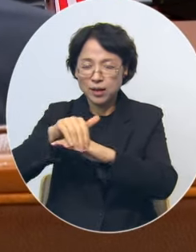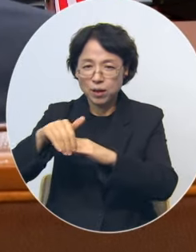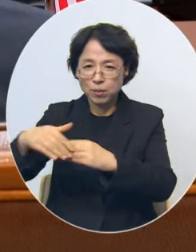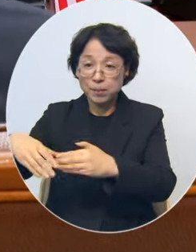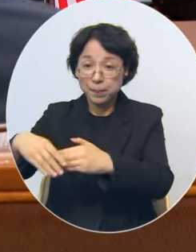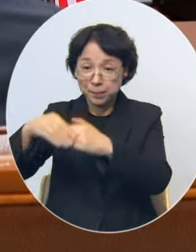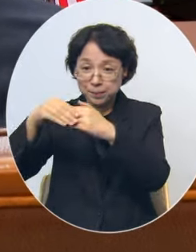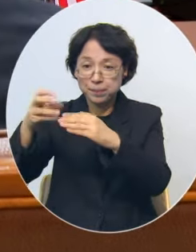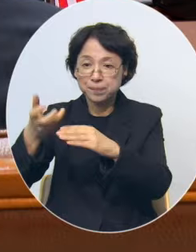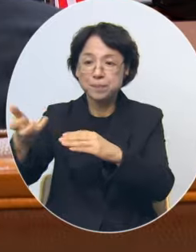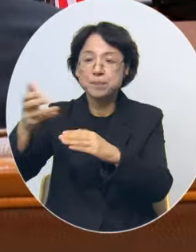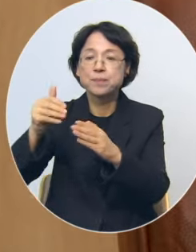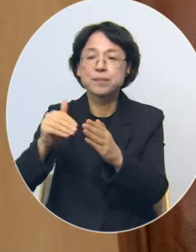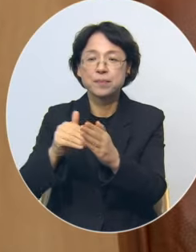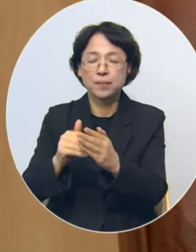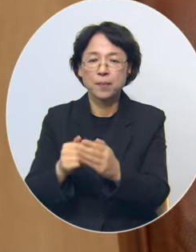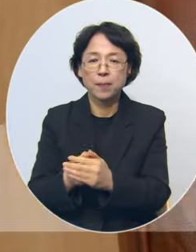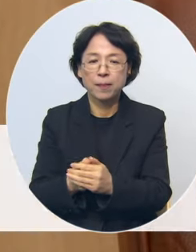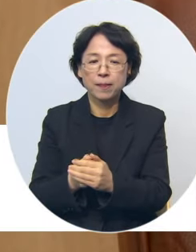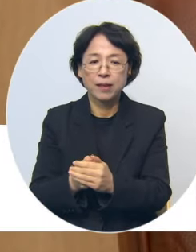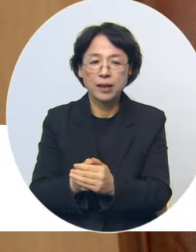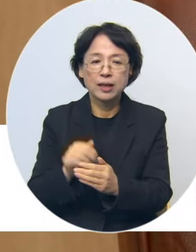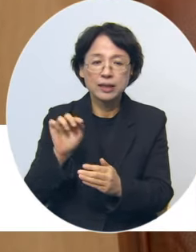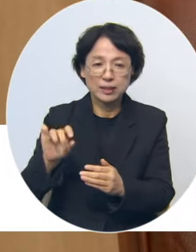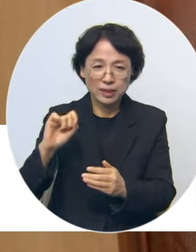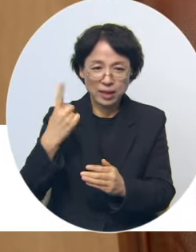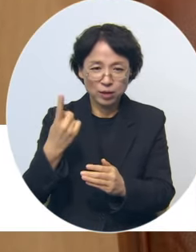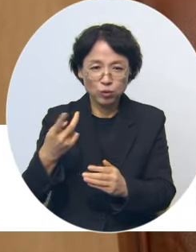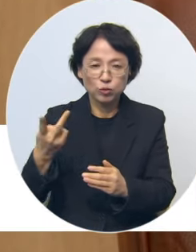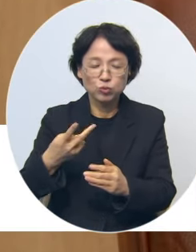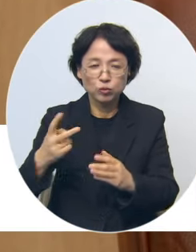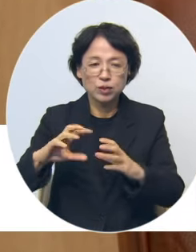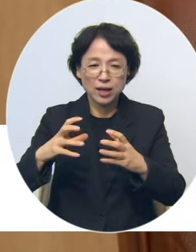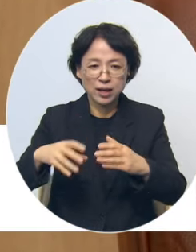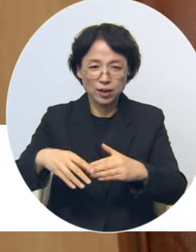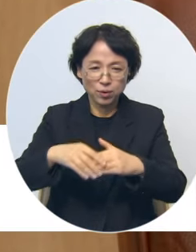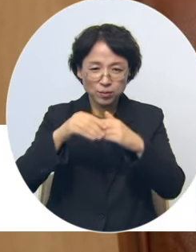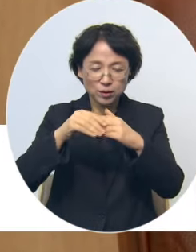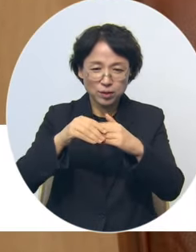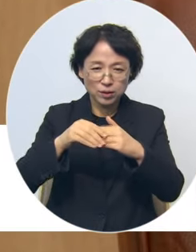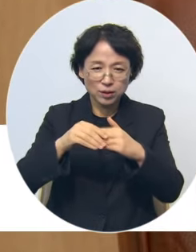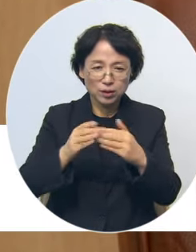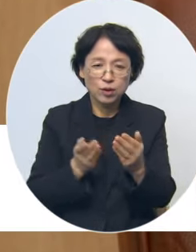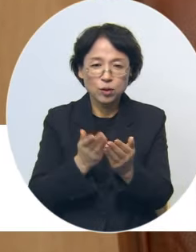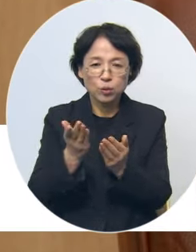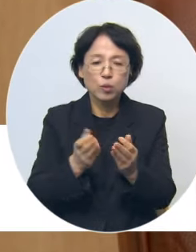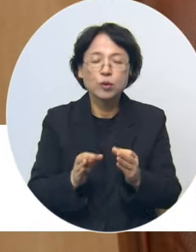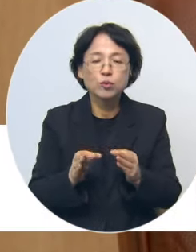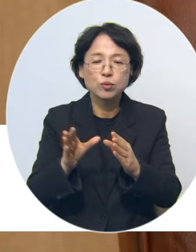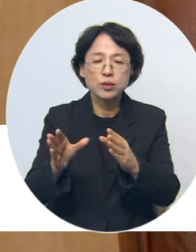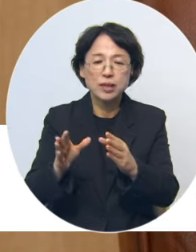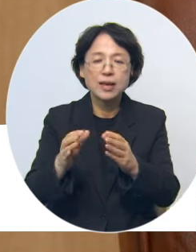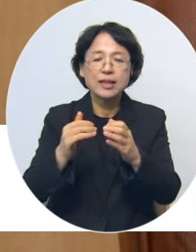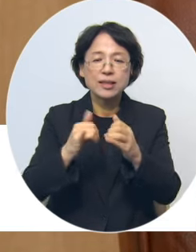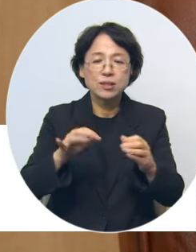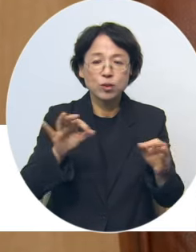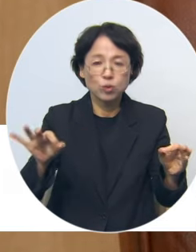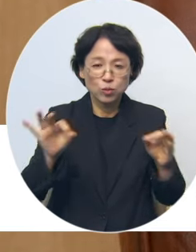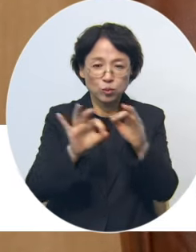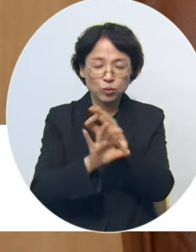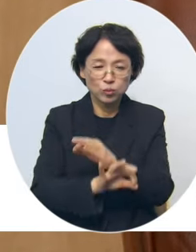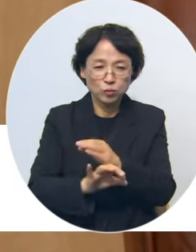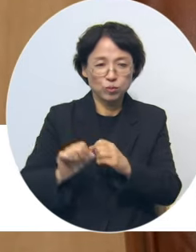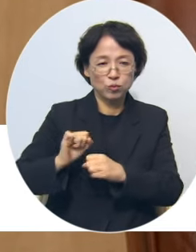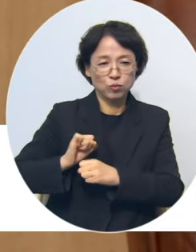관계로 격상하기로 했습니다. 이를 계기로 양국 간 협력이 교역, 투자, 인적